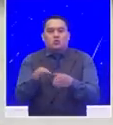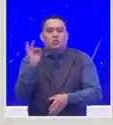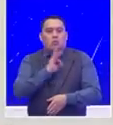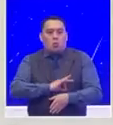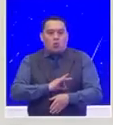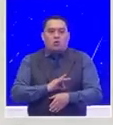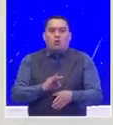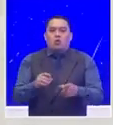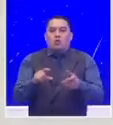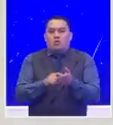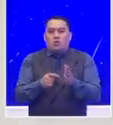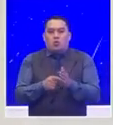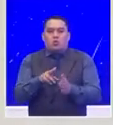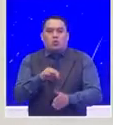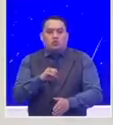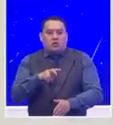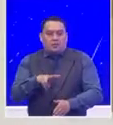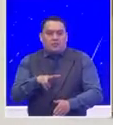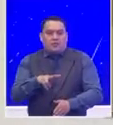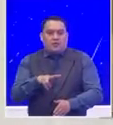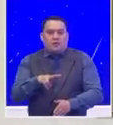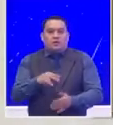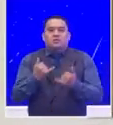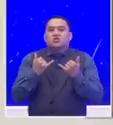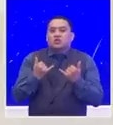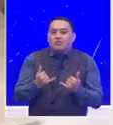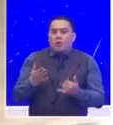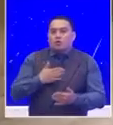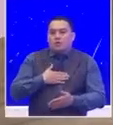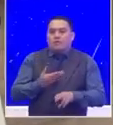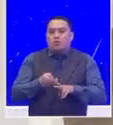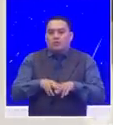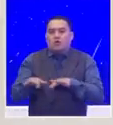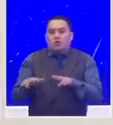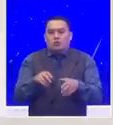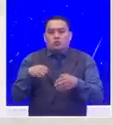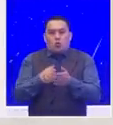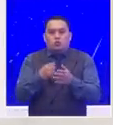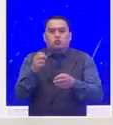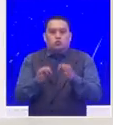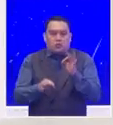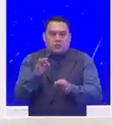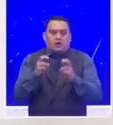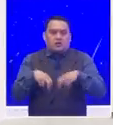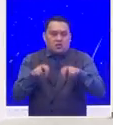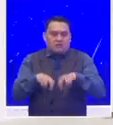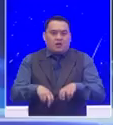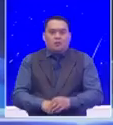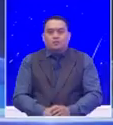использовали в качестве офисов хостелы. В настоящее время по данному делу ведется досудебное расследование.